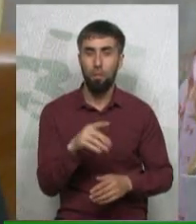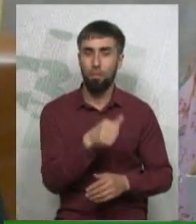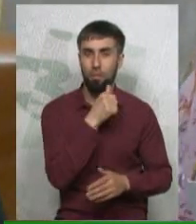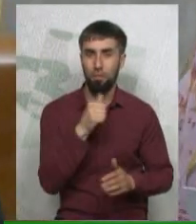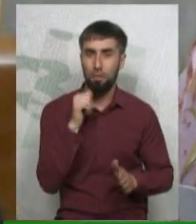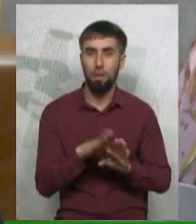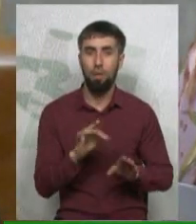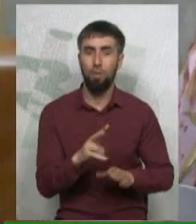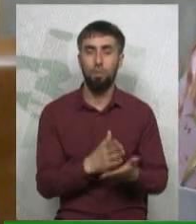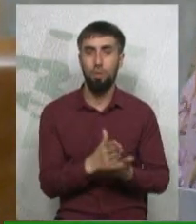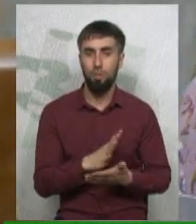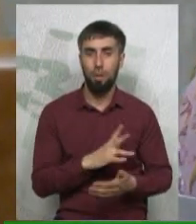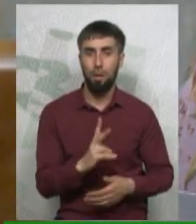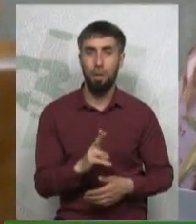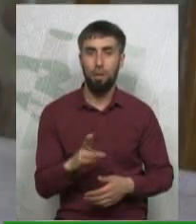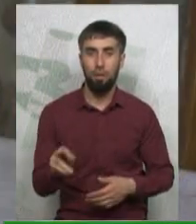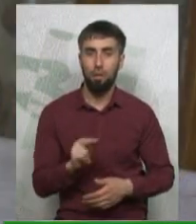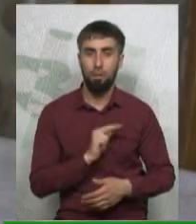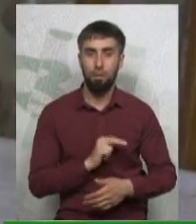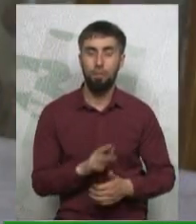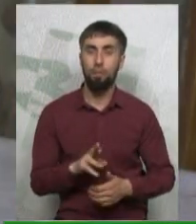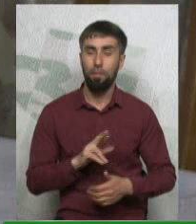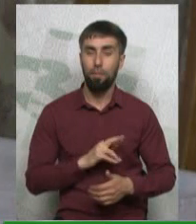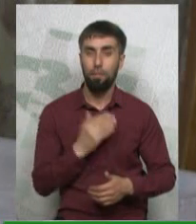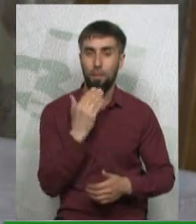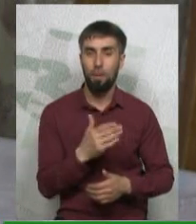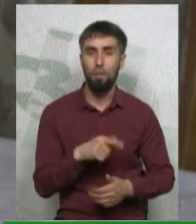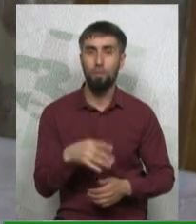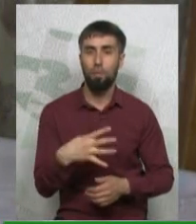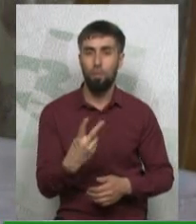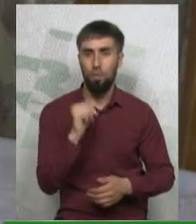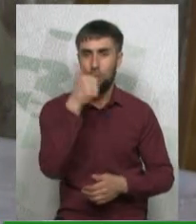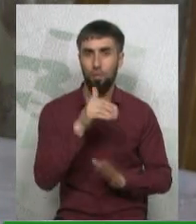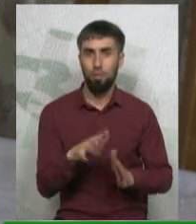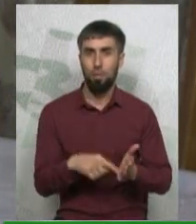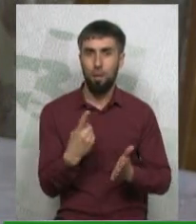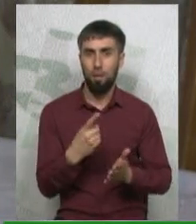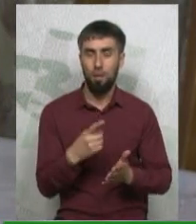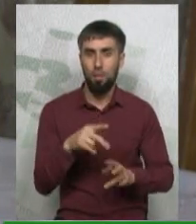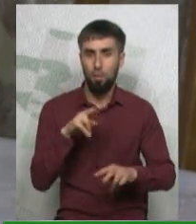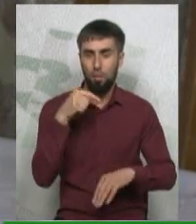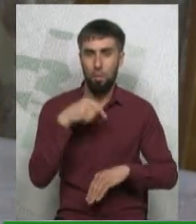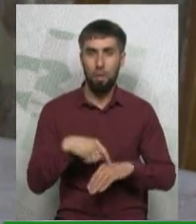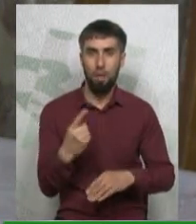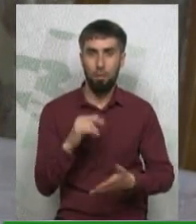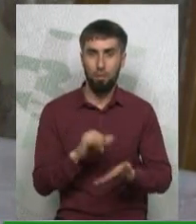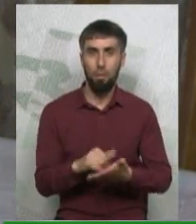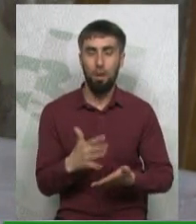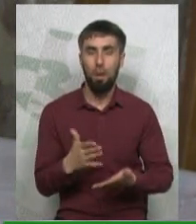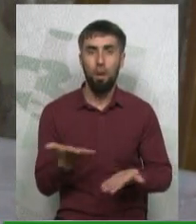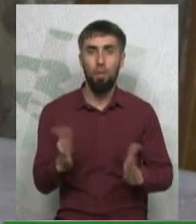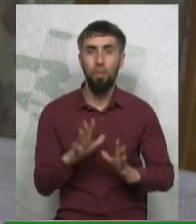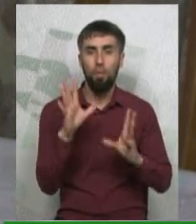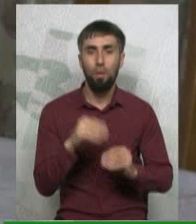засекречены, так как он служил в НКВД. Я за Андрей Цыгач, 42-й год, цай эпизод, А я